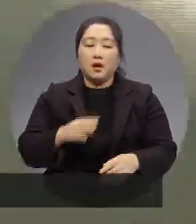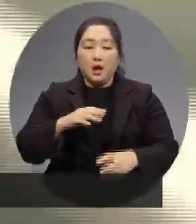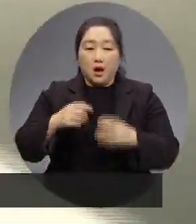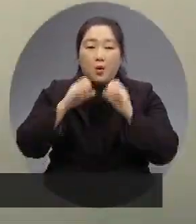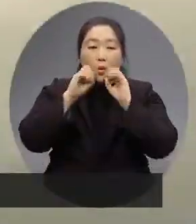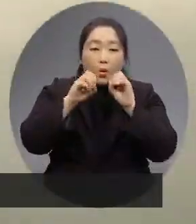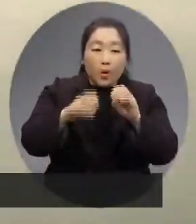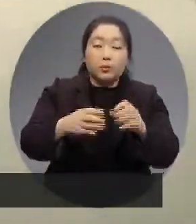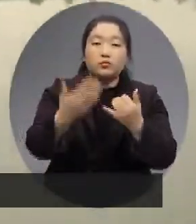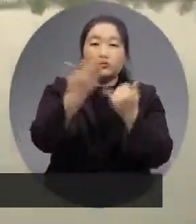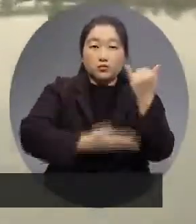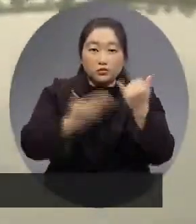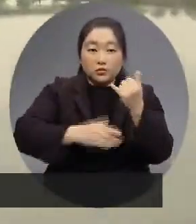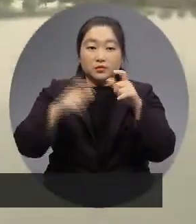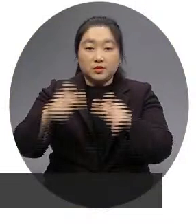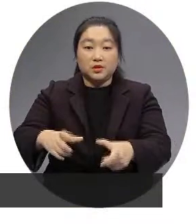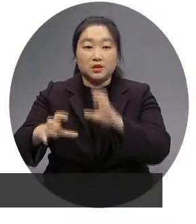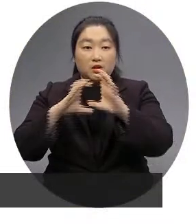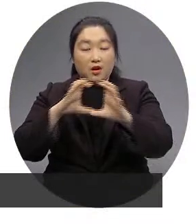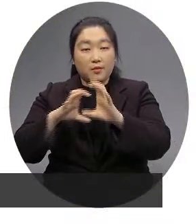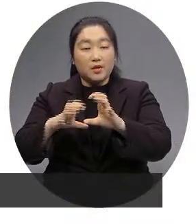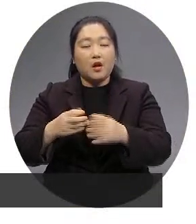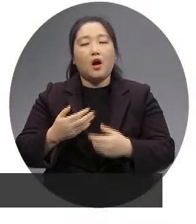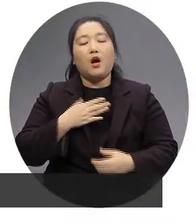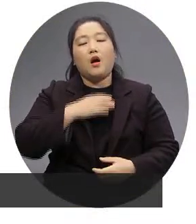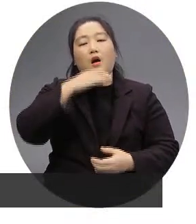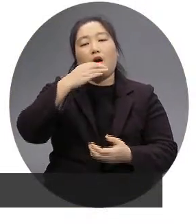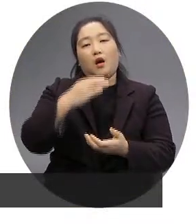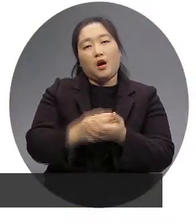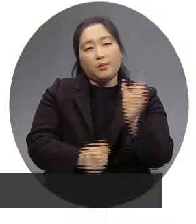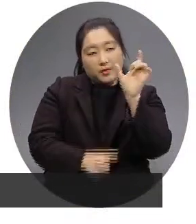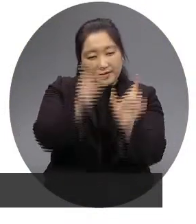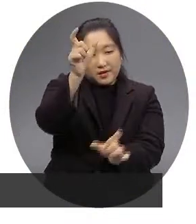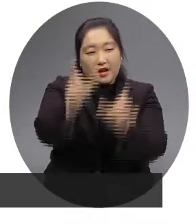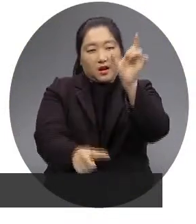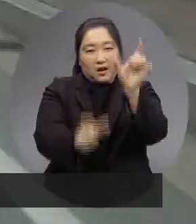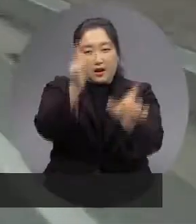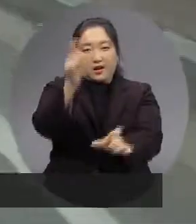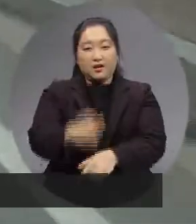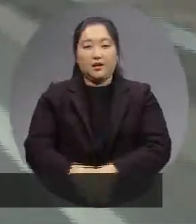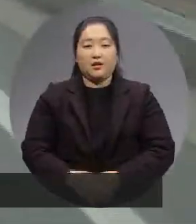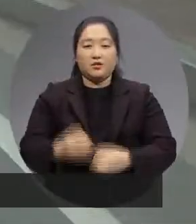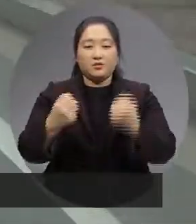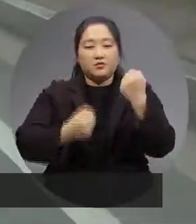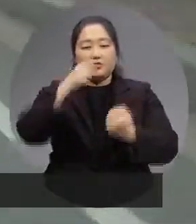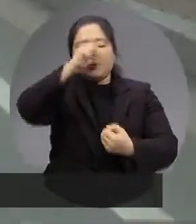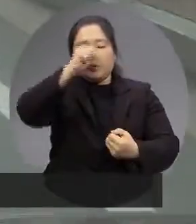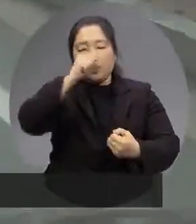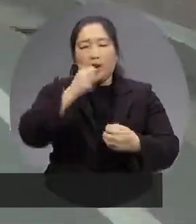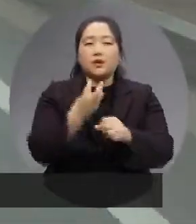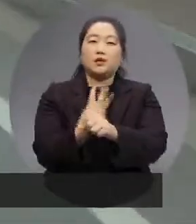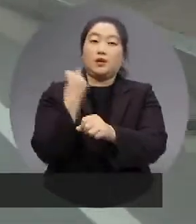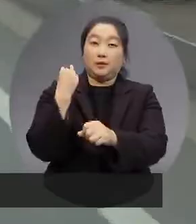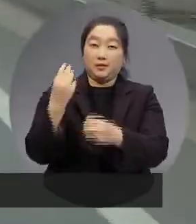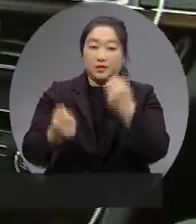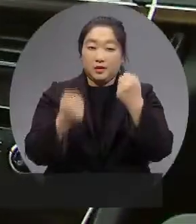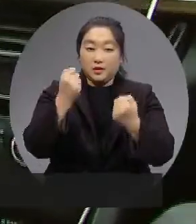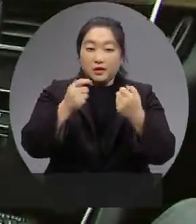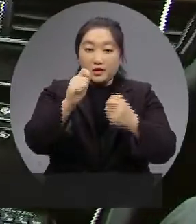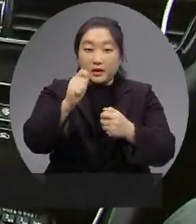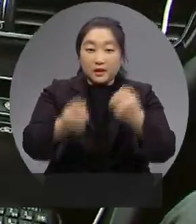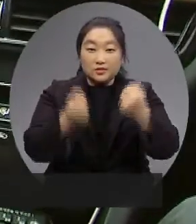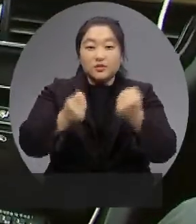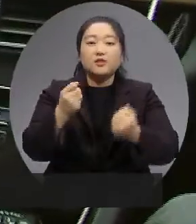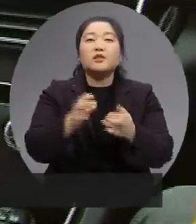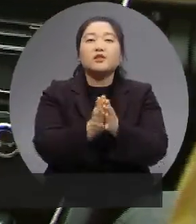알려지면서 유튜브와 지역 커뮤니티에는 훈훈한 감동의 댓글이 이어졌습니다. 운전을 좋아해 3년 전부터 택시를